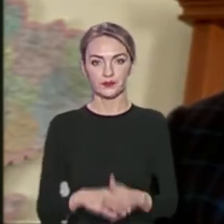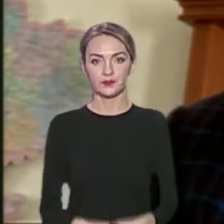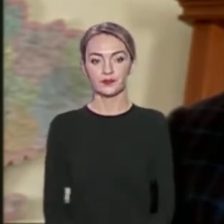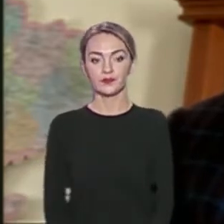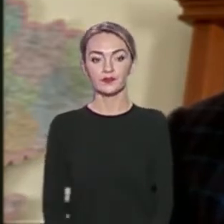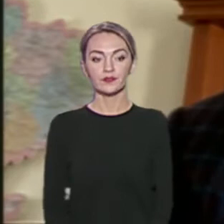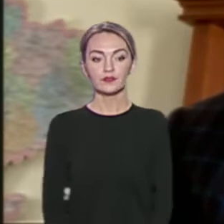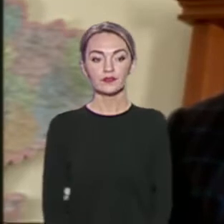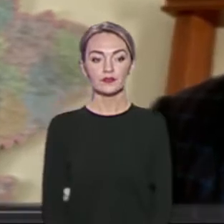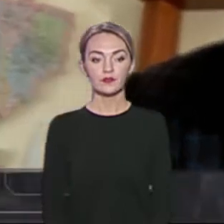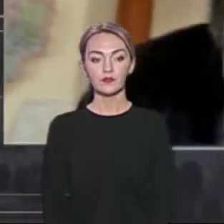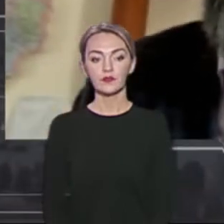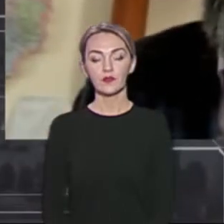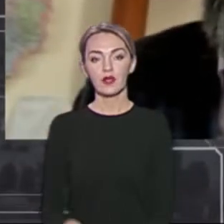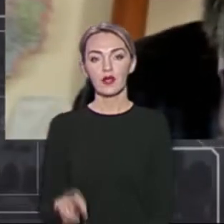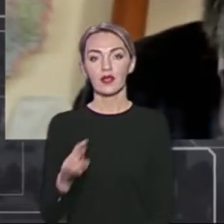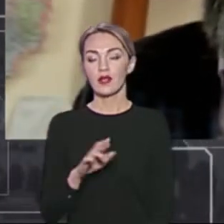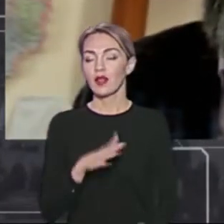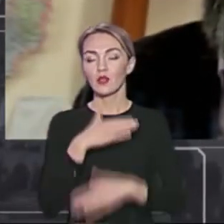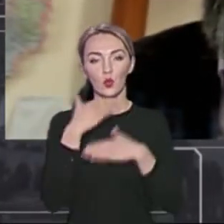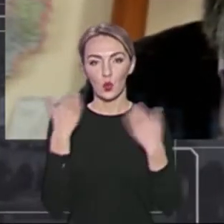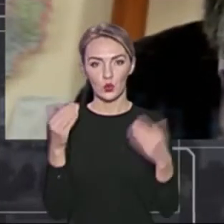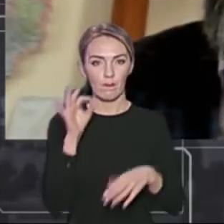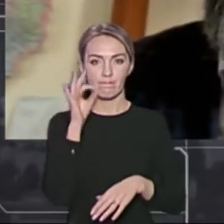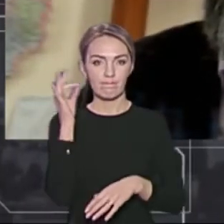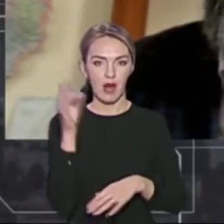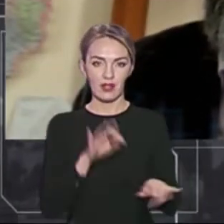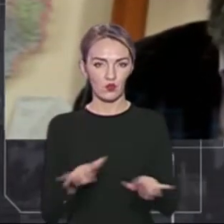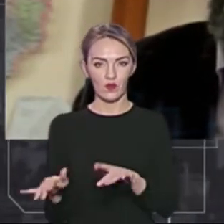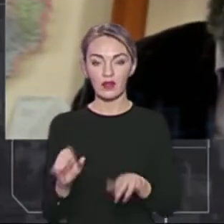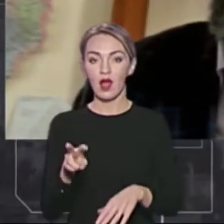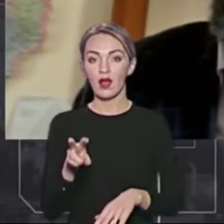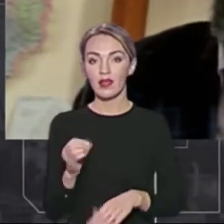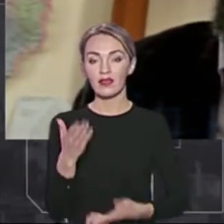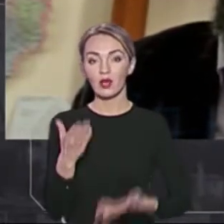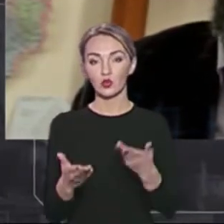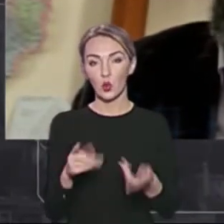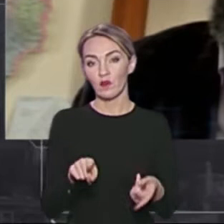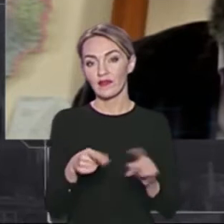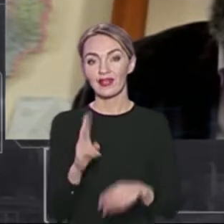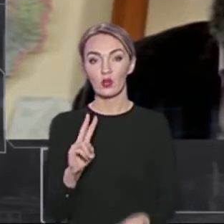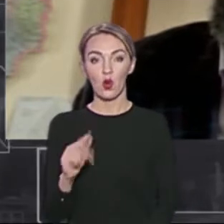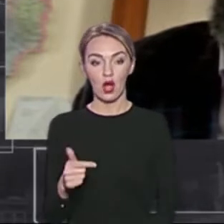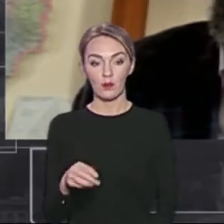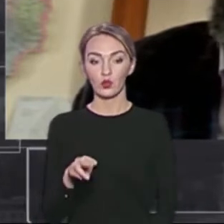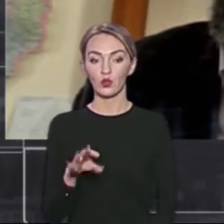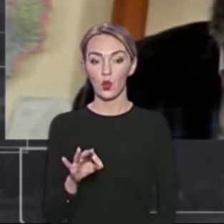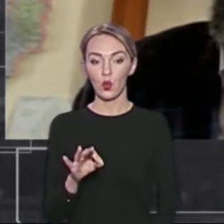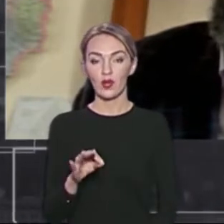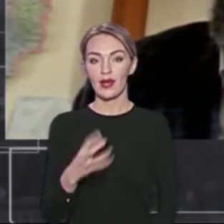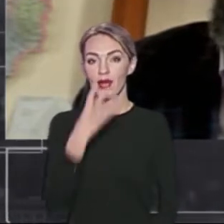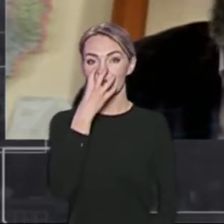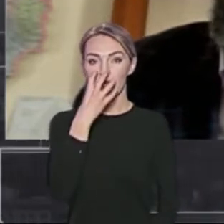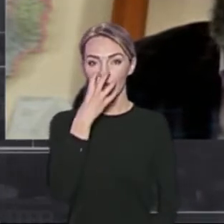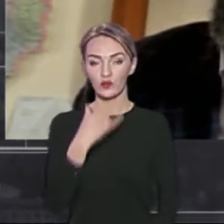способом. Пане Максим, я в жодному разі не хочу маніпулювати, але якщо навіть перевести в кілограми, то